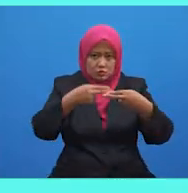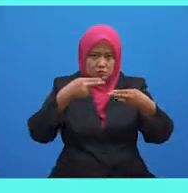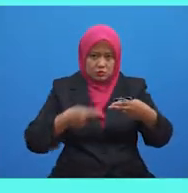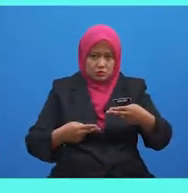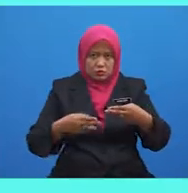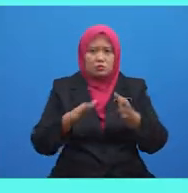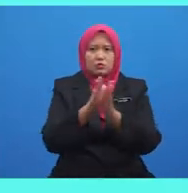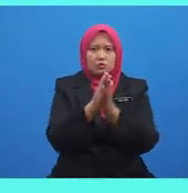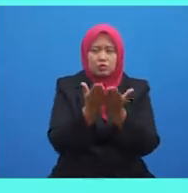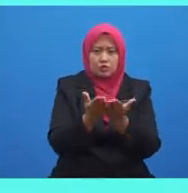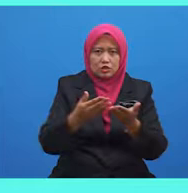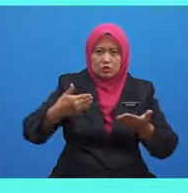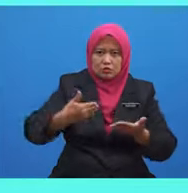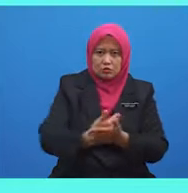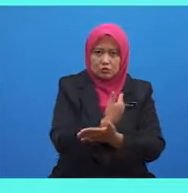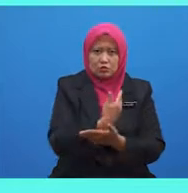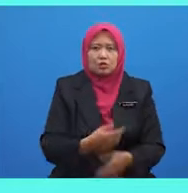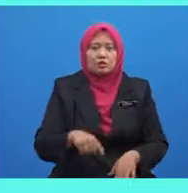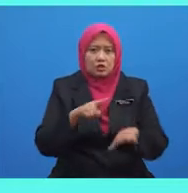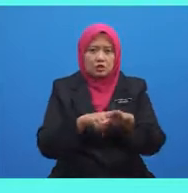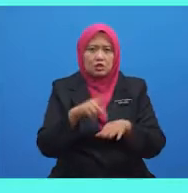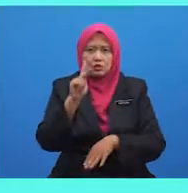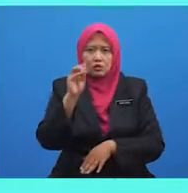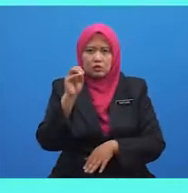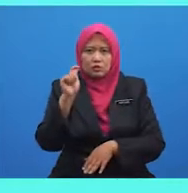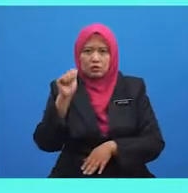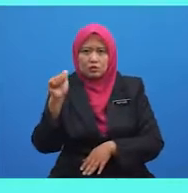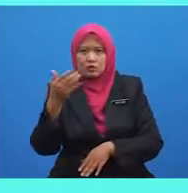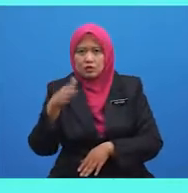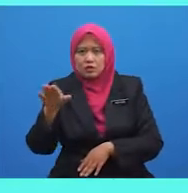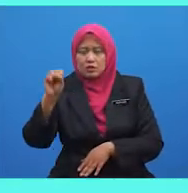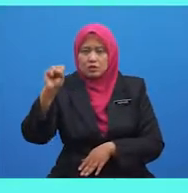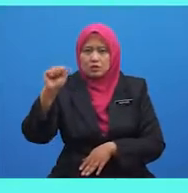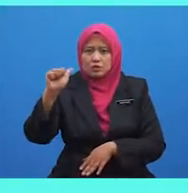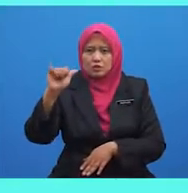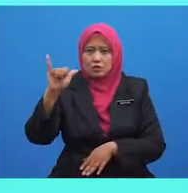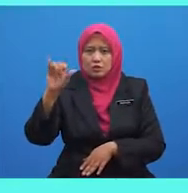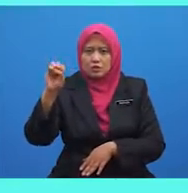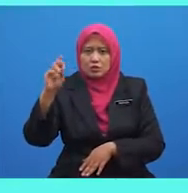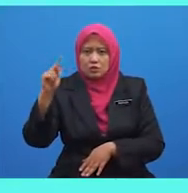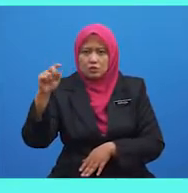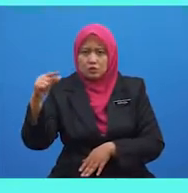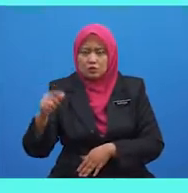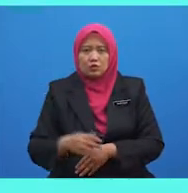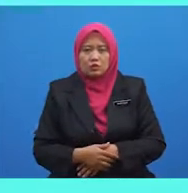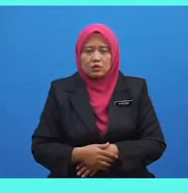membuka pusat pemerintahan yang baru di Kota Sayong. Pemilihan kawasan ini kerana ia lebih selamat